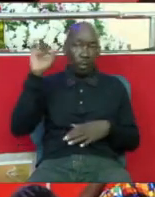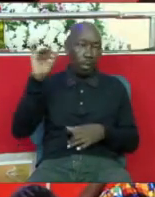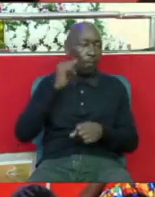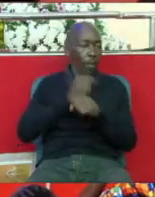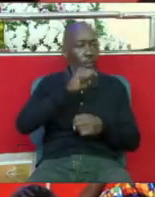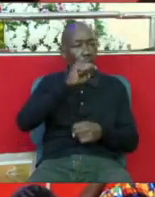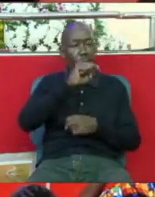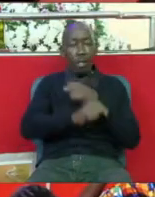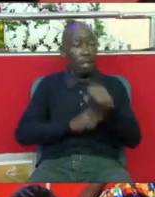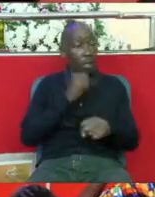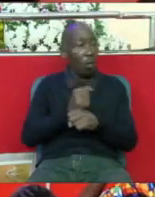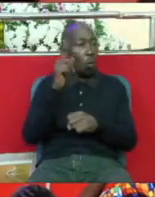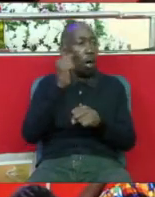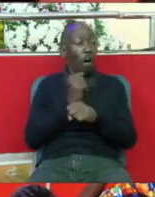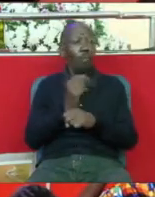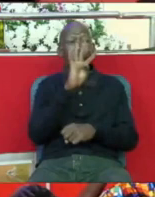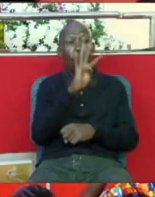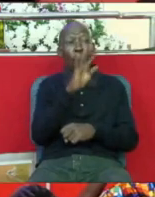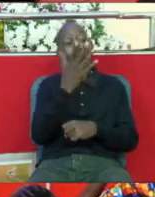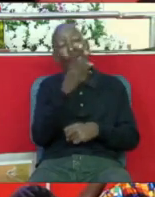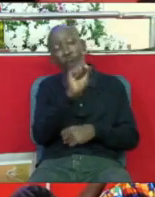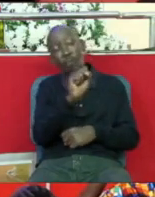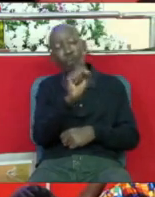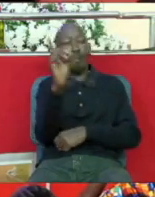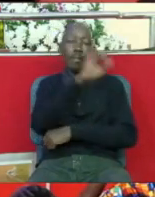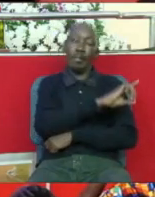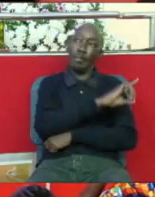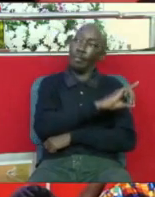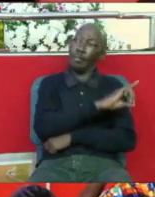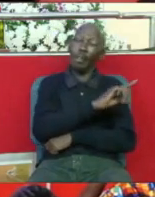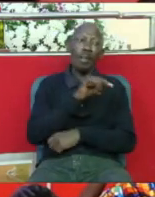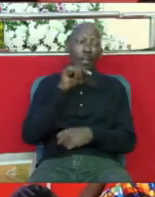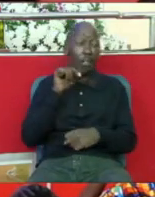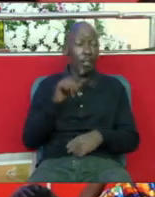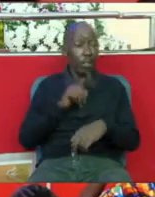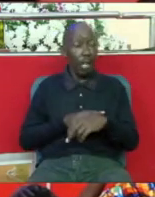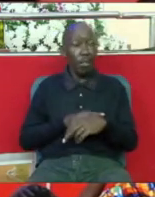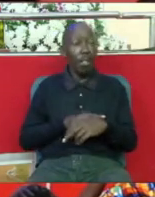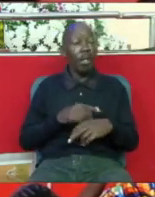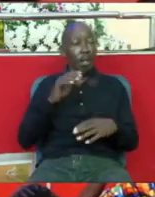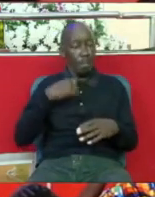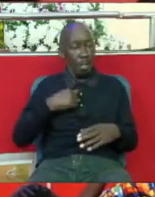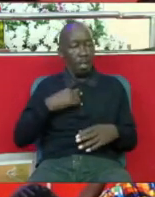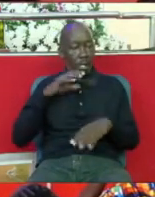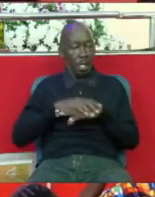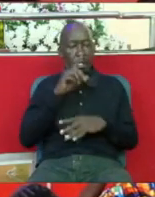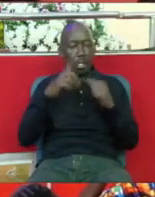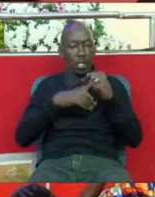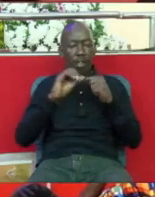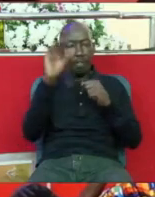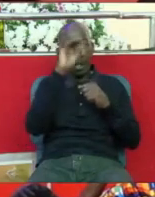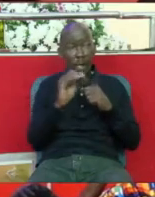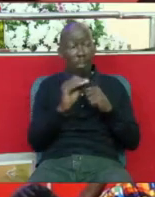pale miaka 15. They were working for 4 and 5 days. Walikuwa wanafanya kazi siku 4 ama 5. This guy who performs at 65%. Lakini huyu jamaa ambaye anafanya kazi